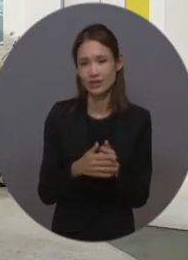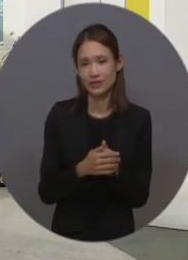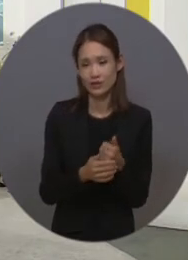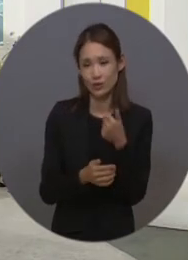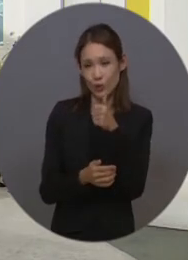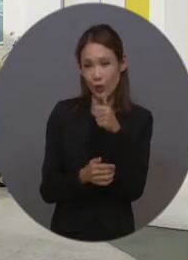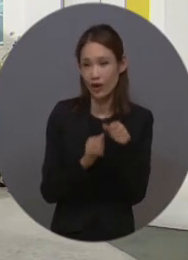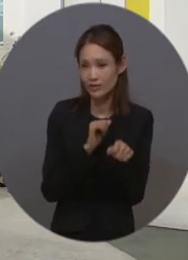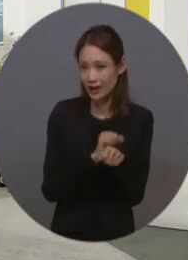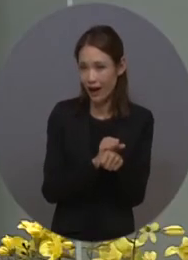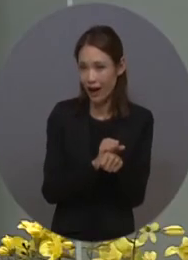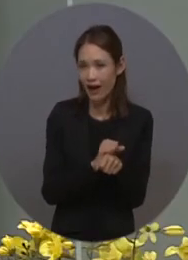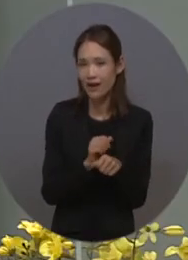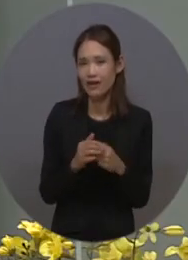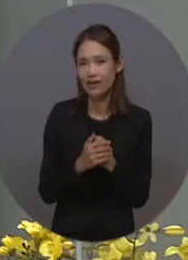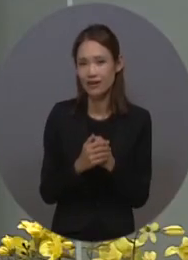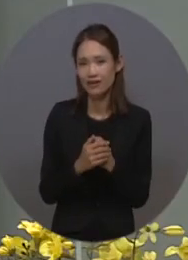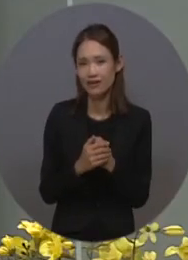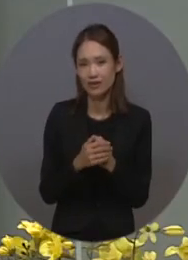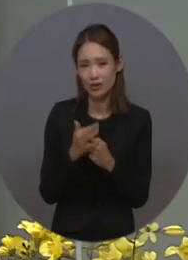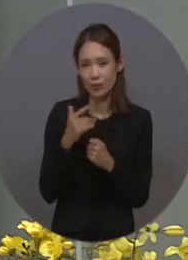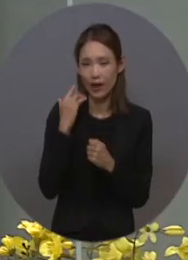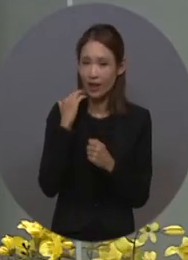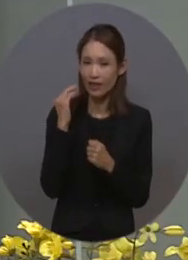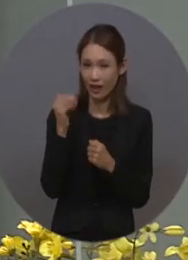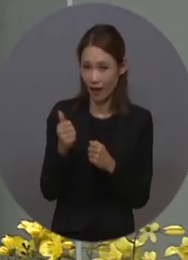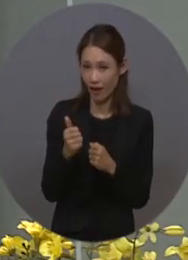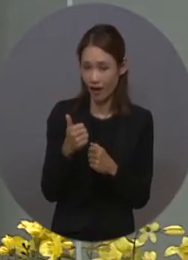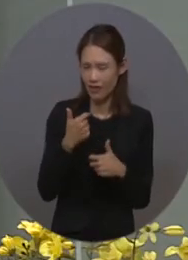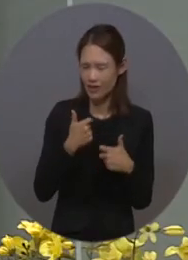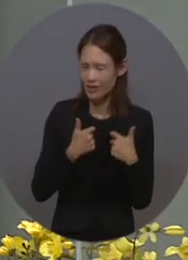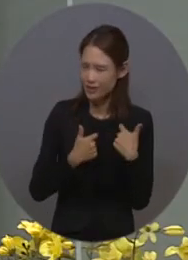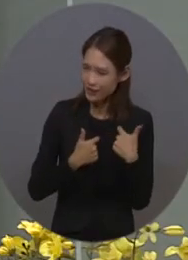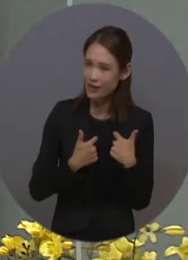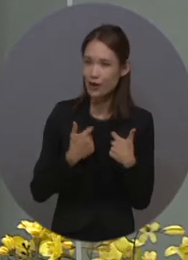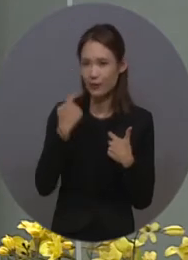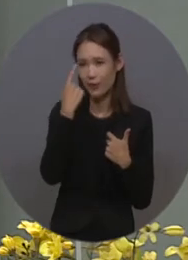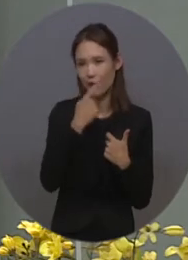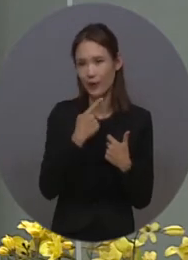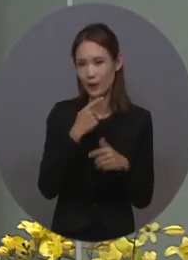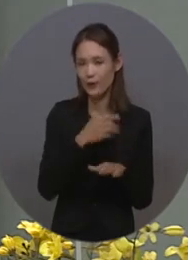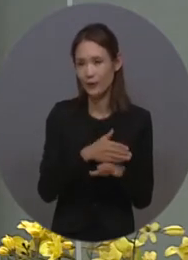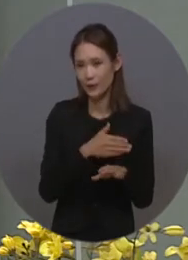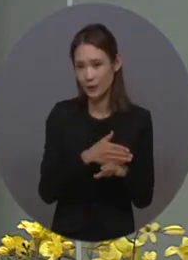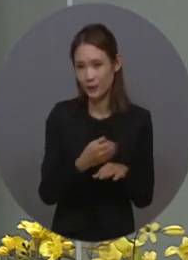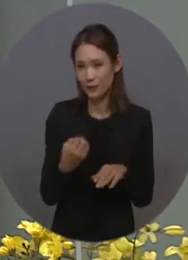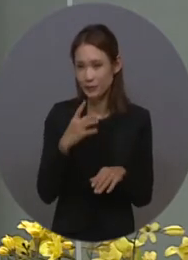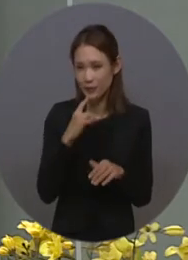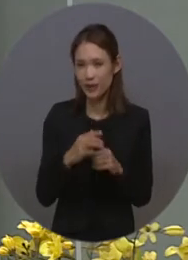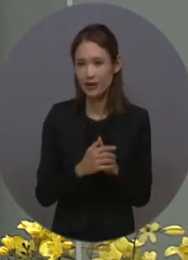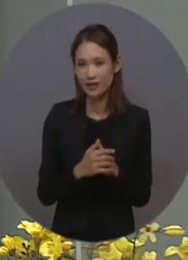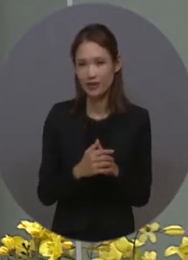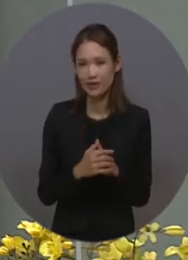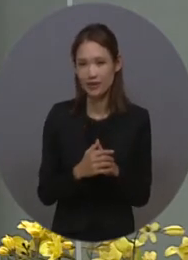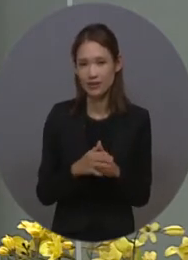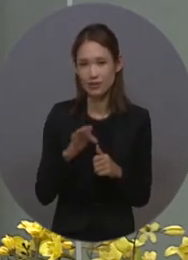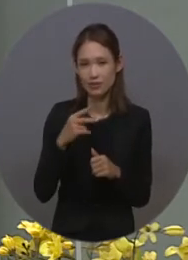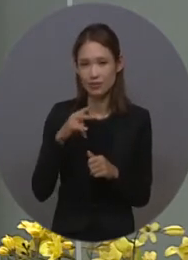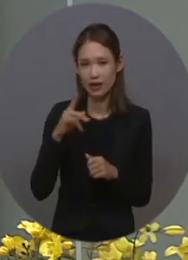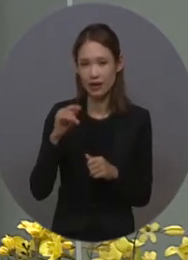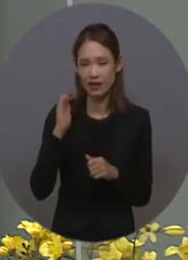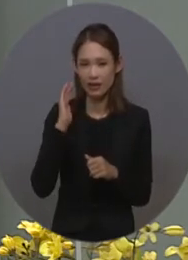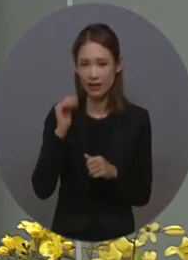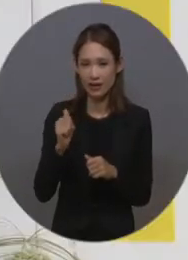네. 잘해주셔가지고 네. 만델라 대통령이 정말 아주 기뻐하는 표정을 네. 지으시고 고맙다고도 하셨다며요. 네. 만델라